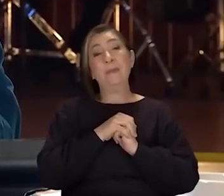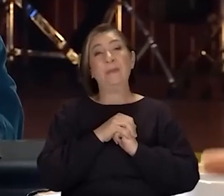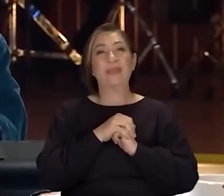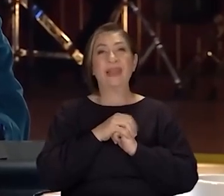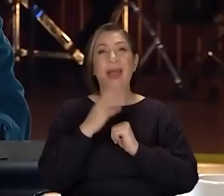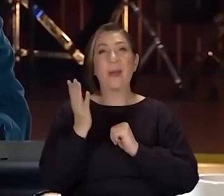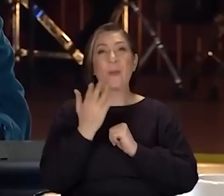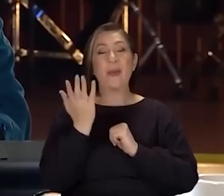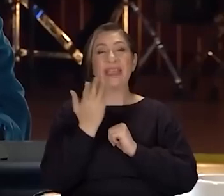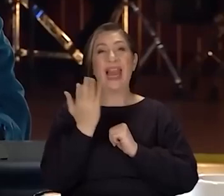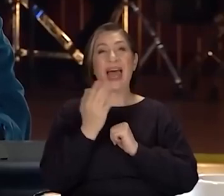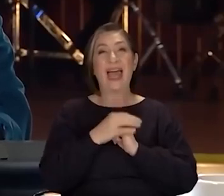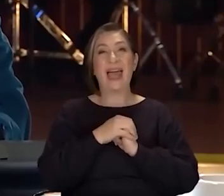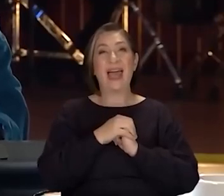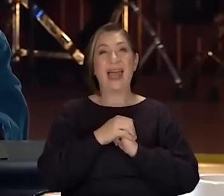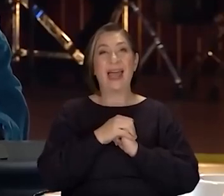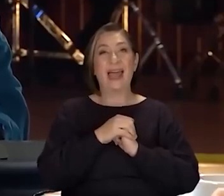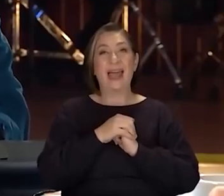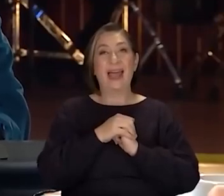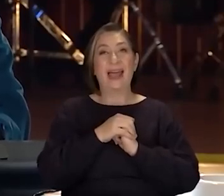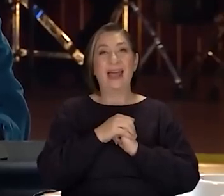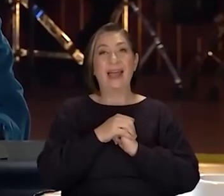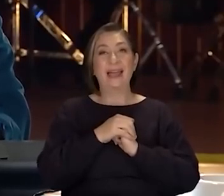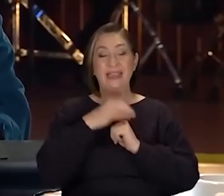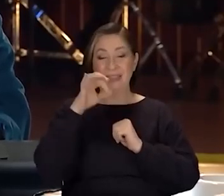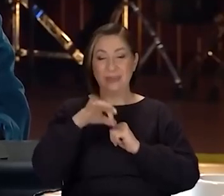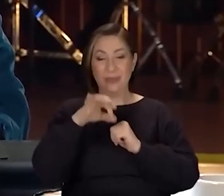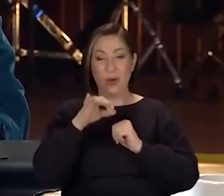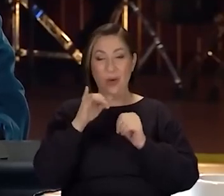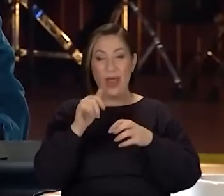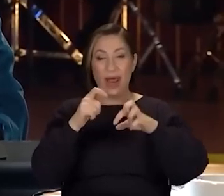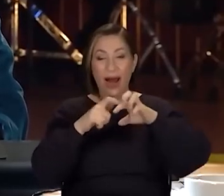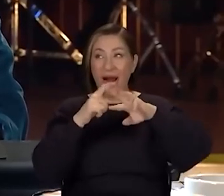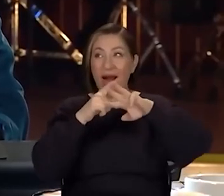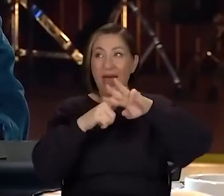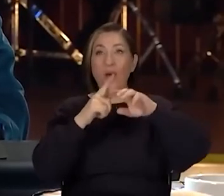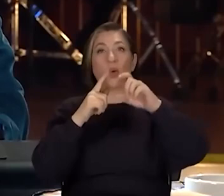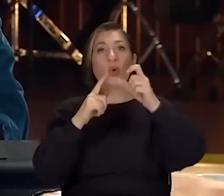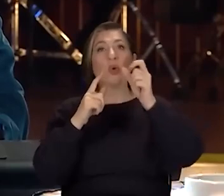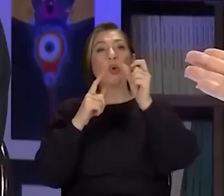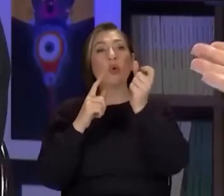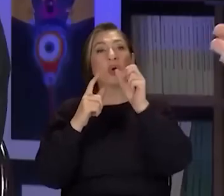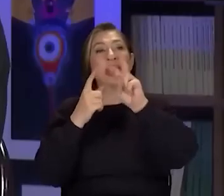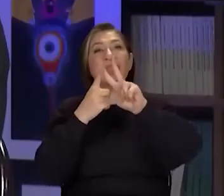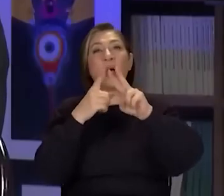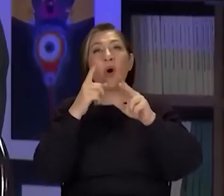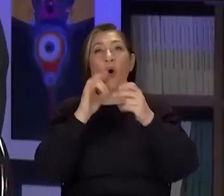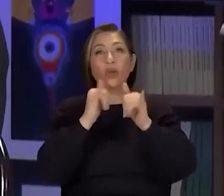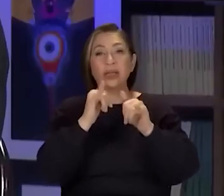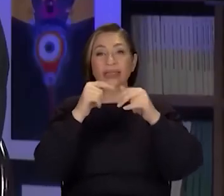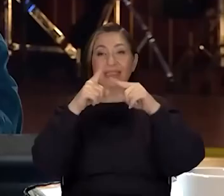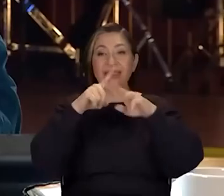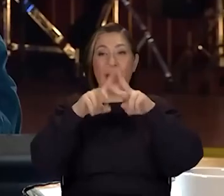Mesela şeyi vardır, şimdi oynanan Reykuni oyunu çok güzel, evet. Tamer Karadağlı,